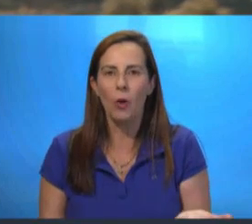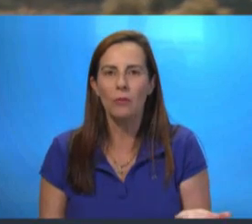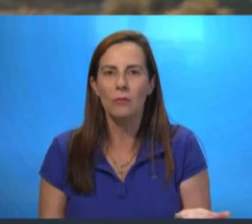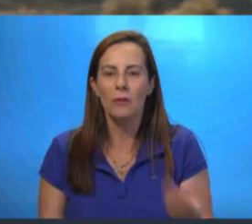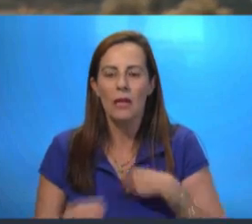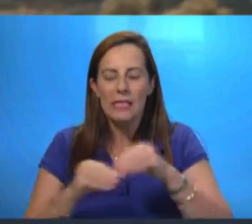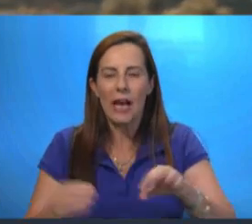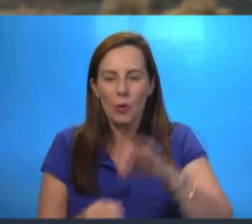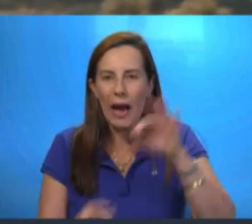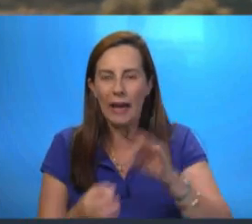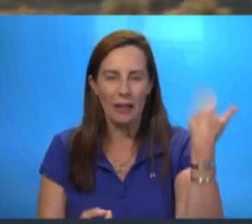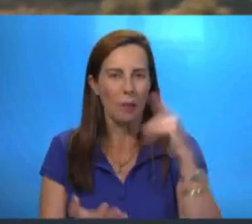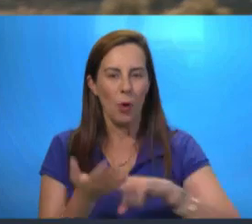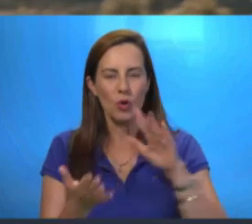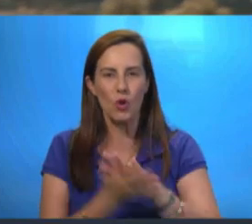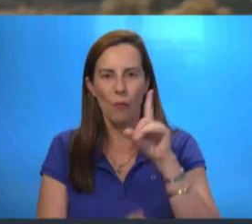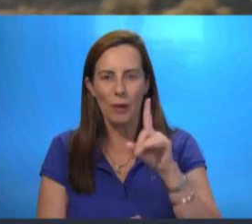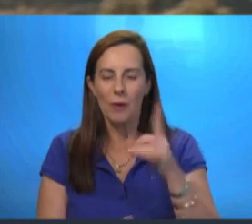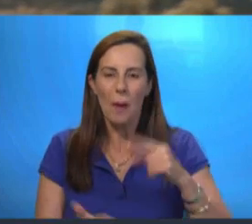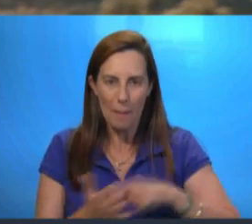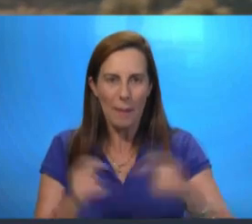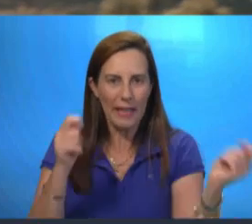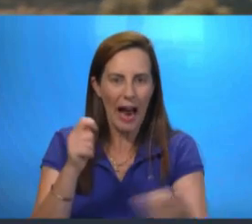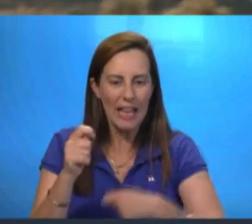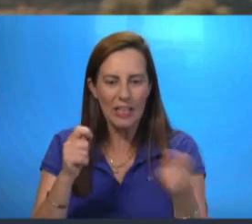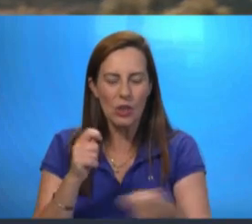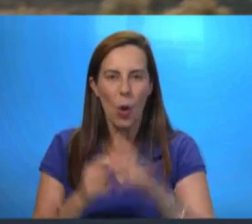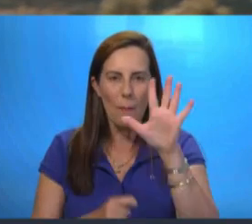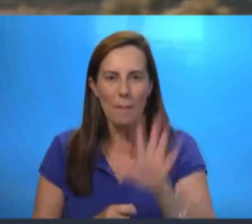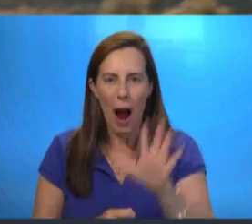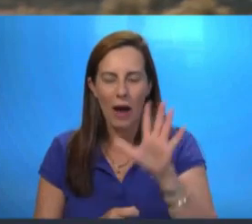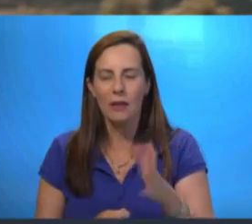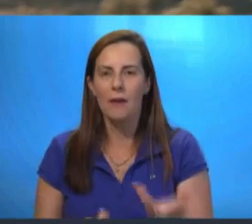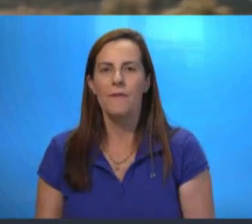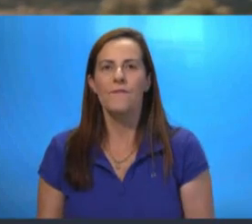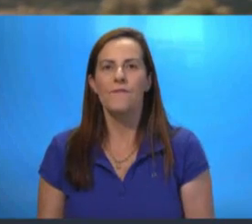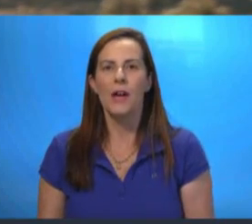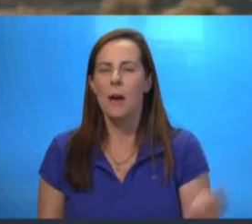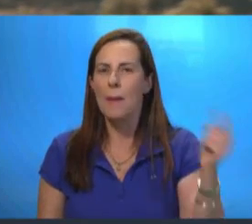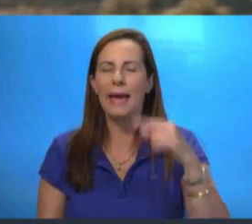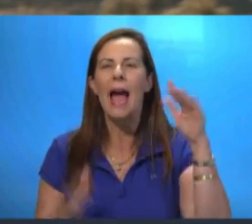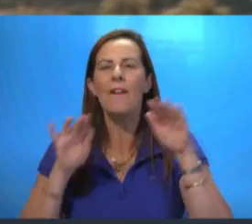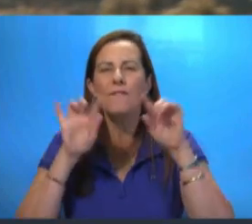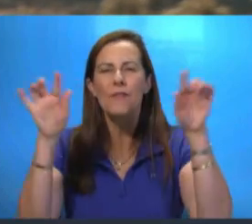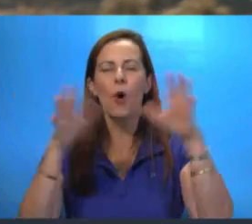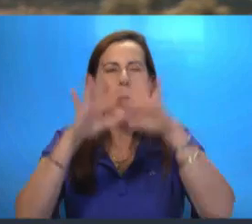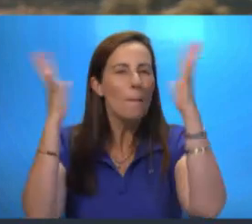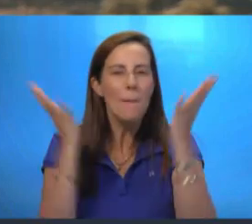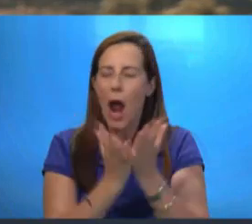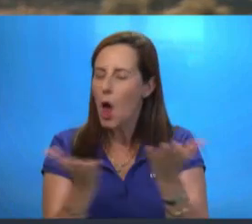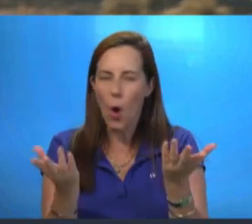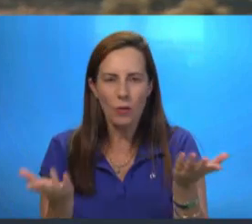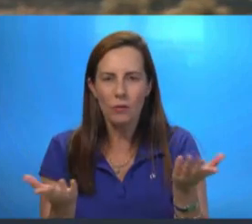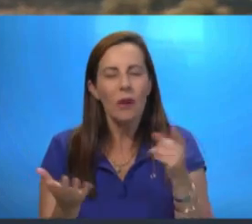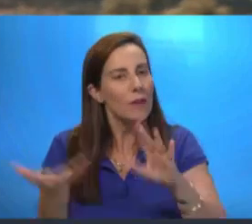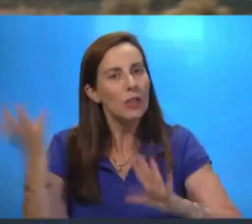הזאת בחודש נובמבר במטרה לקצור אותה בחודש מאי. ומגיע עפיפון או בלון או מה שלא יהיה